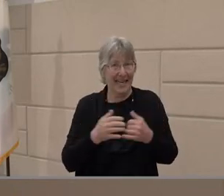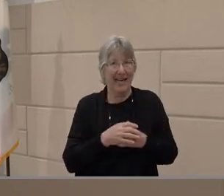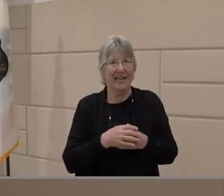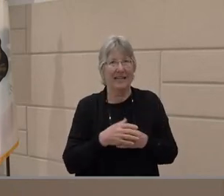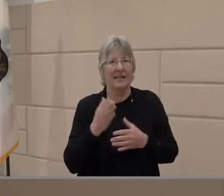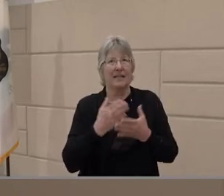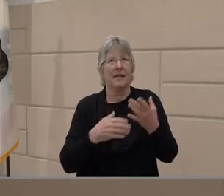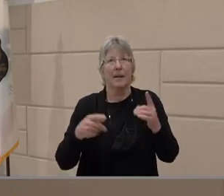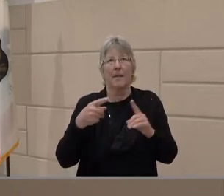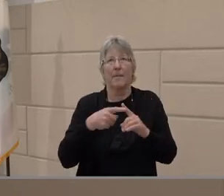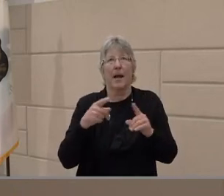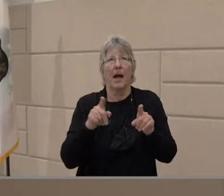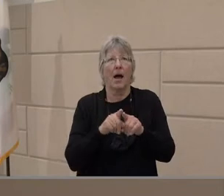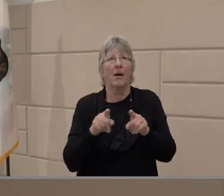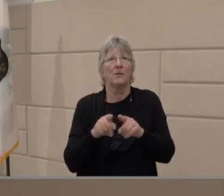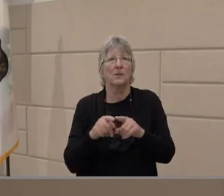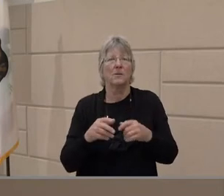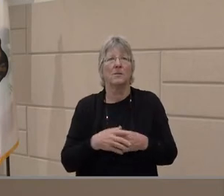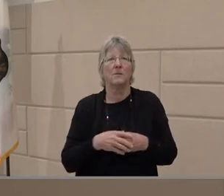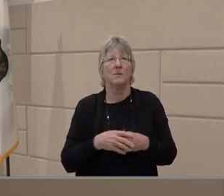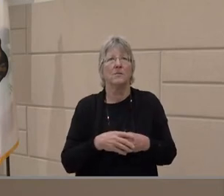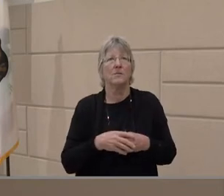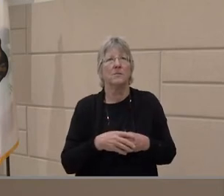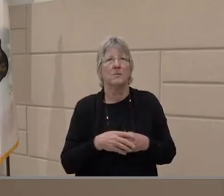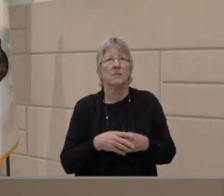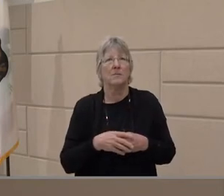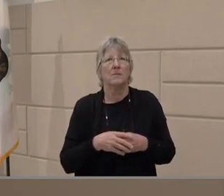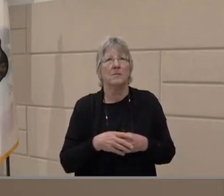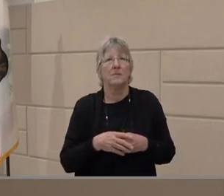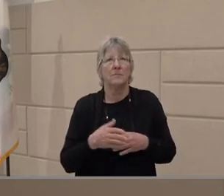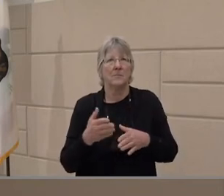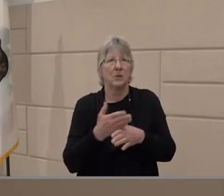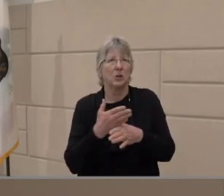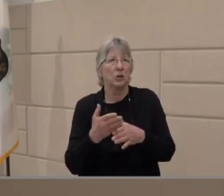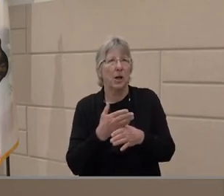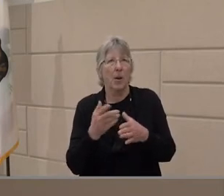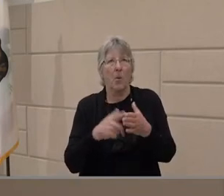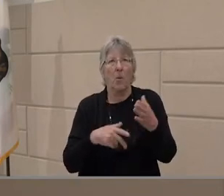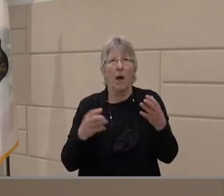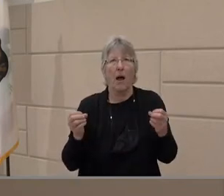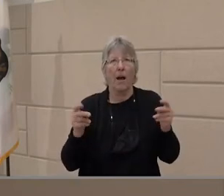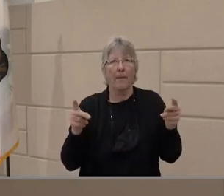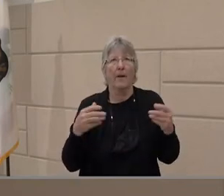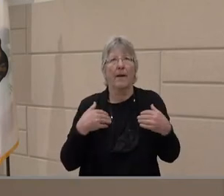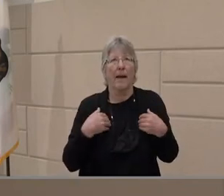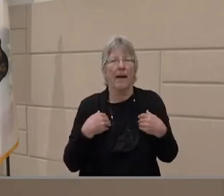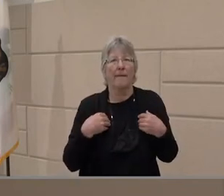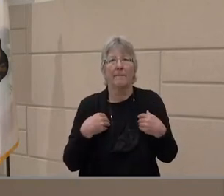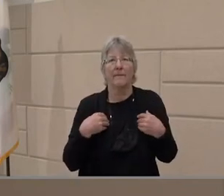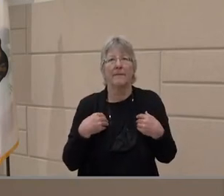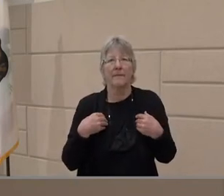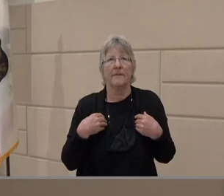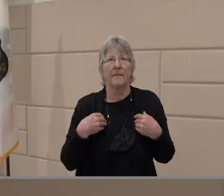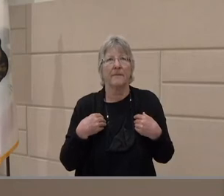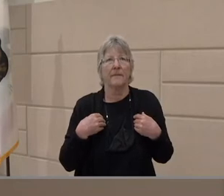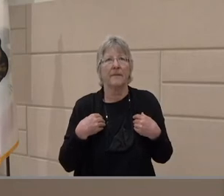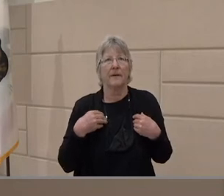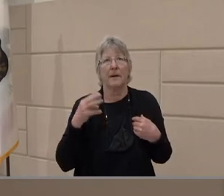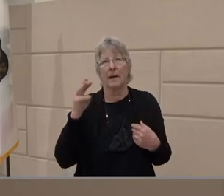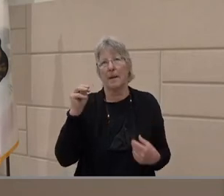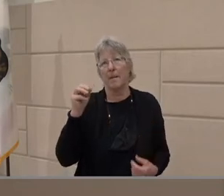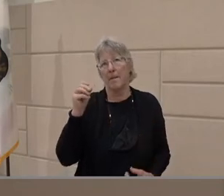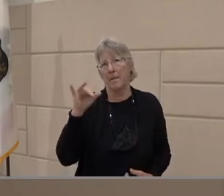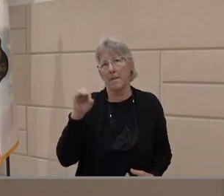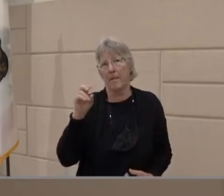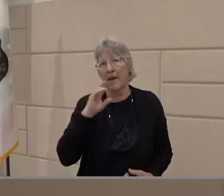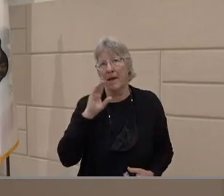ได้รถมอปีปฏิกรายมอรุนสก์เนี่ยก็ซะขนมเนียมกูนกูนขมิ้นใน